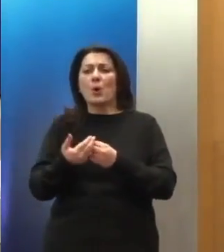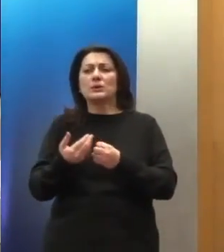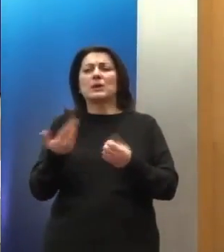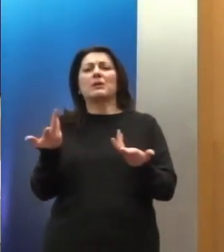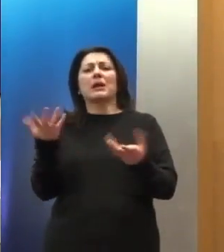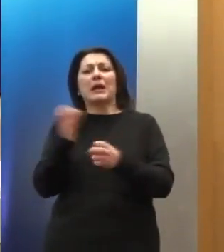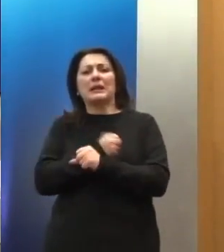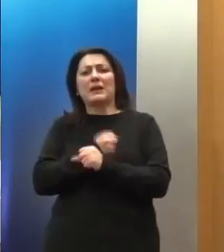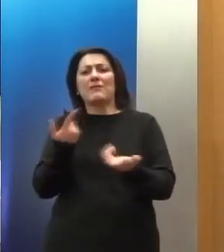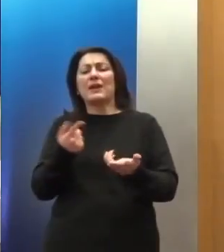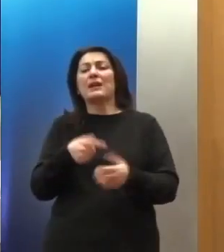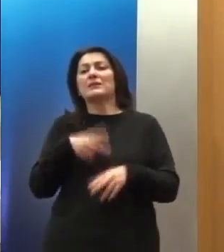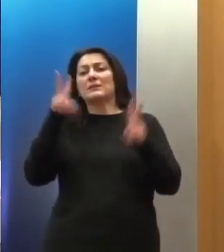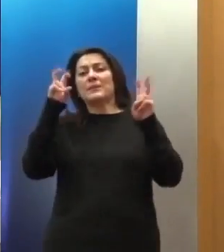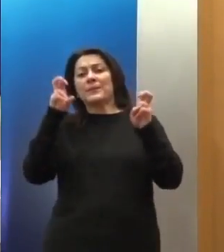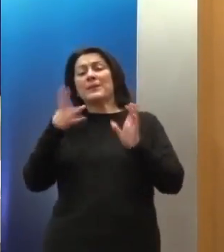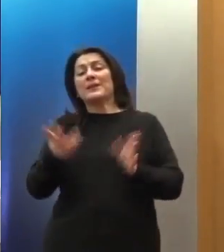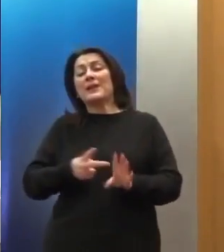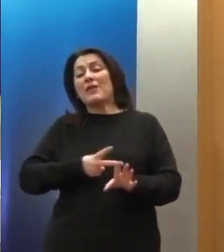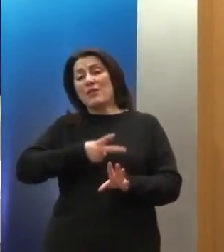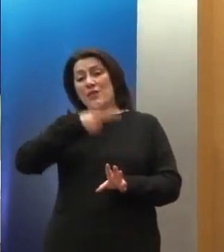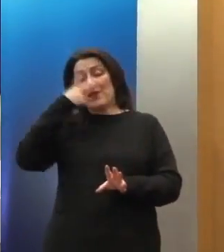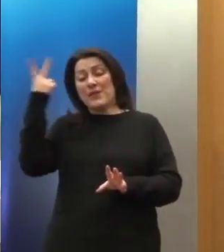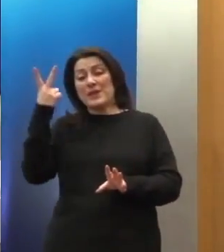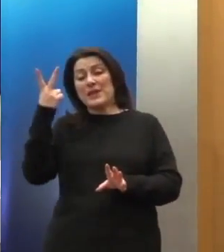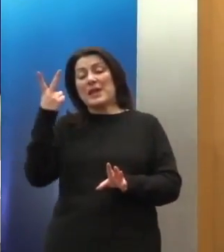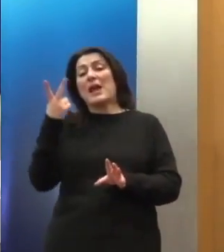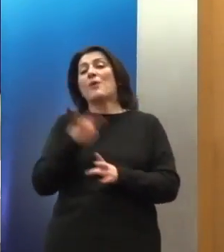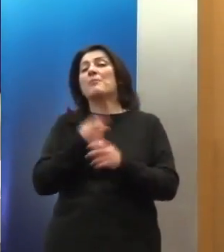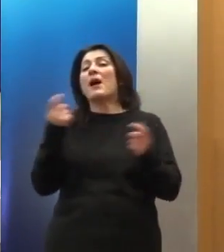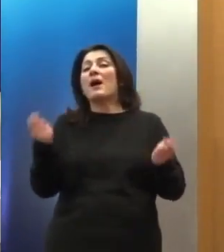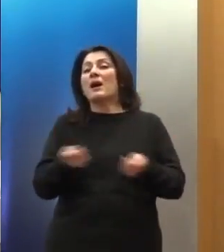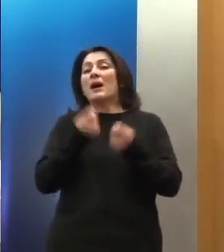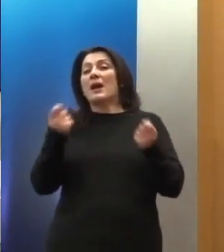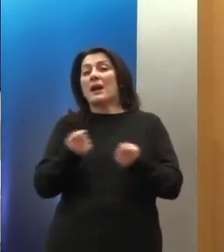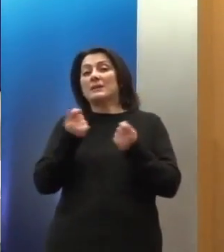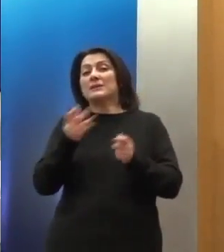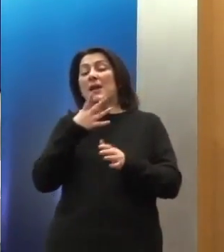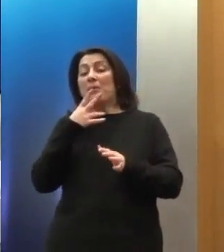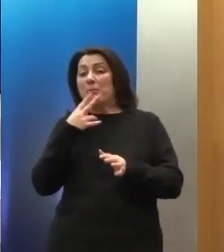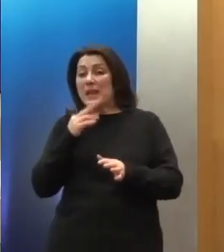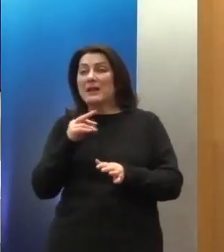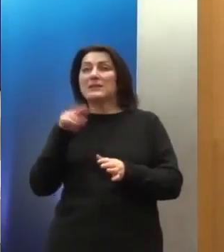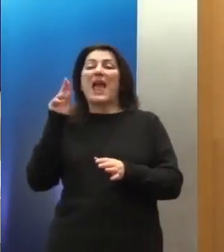Right to Work Amendment, National Rural Employment Guarantee Act,